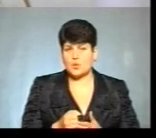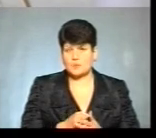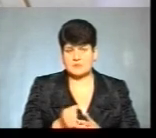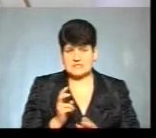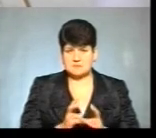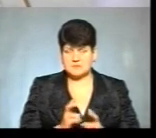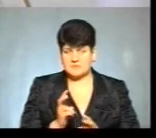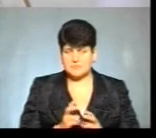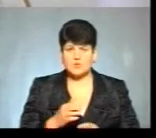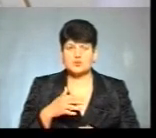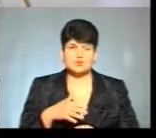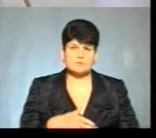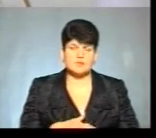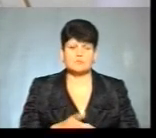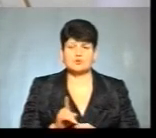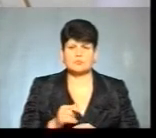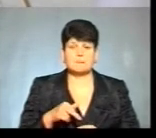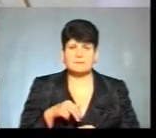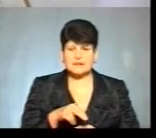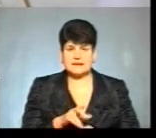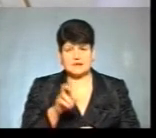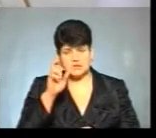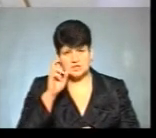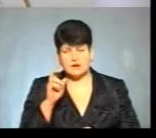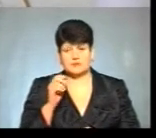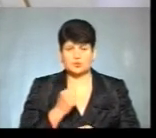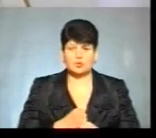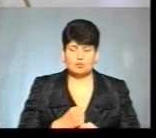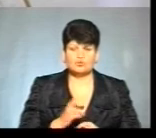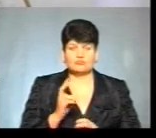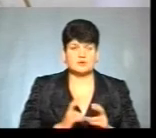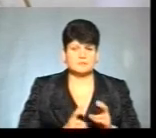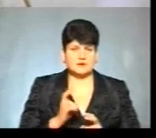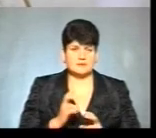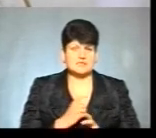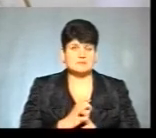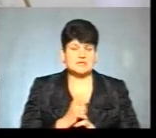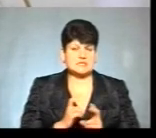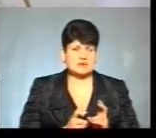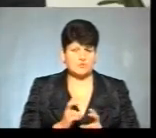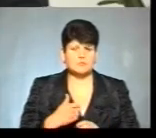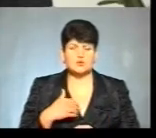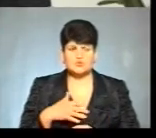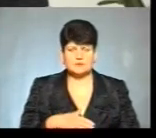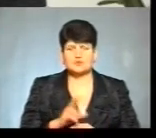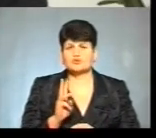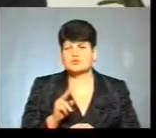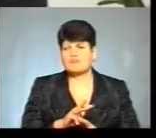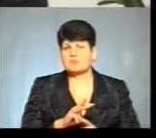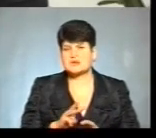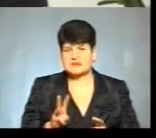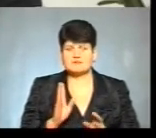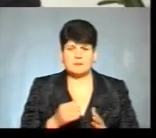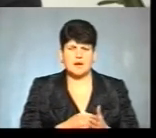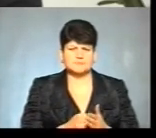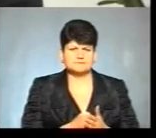що ми розуміємо, щоб піти на державну роботу в підприємство, там, для прикладу, на спиртзавод. Ми розуміємо, що хтось там в міністерстві має лобіювати,